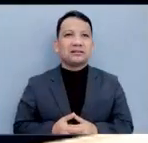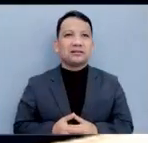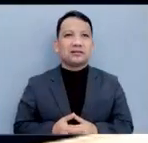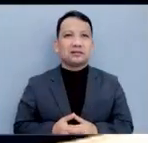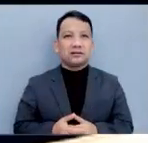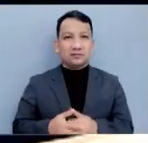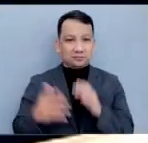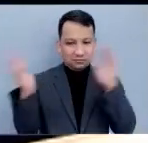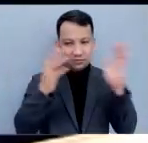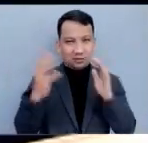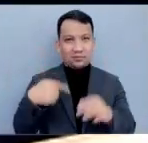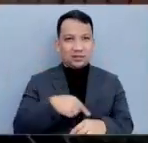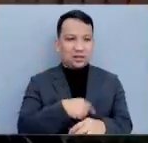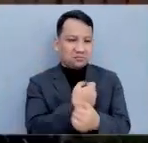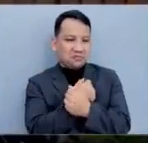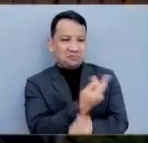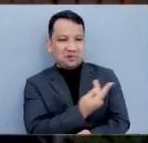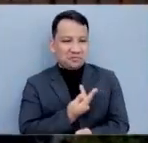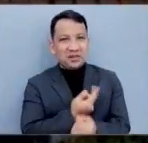ba? Nagmamahalan kami.